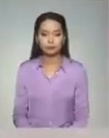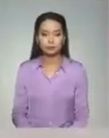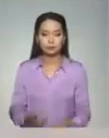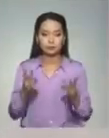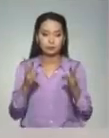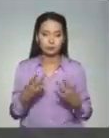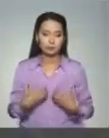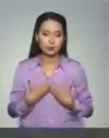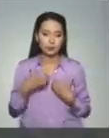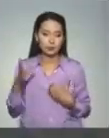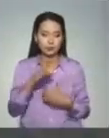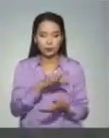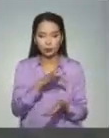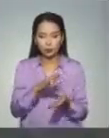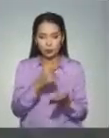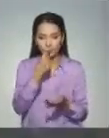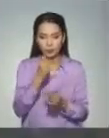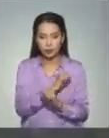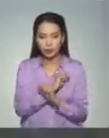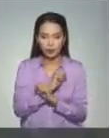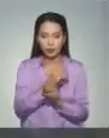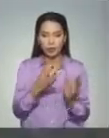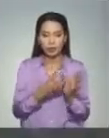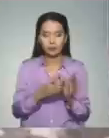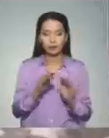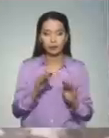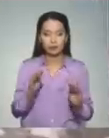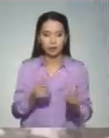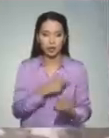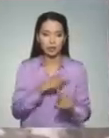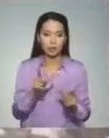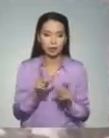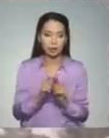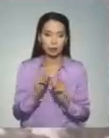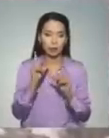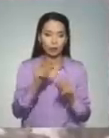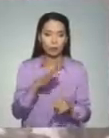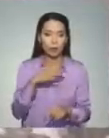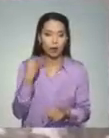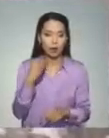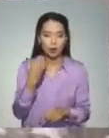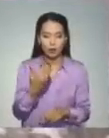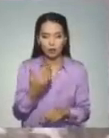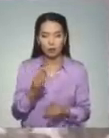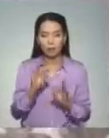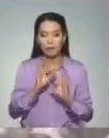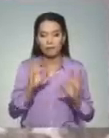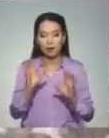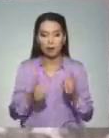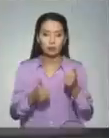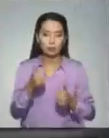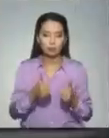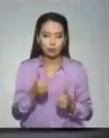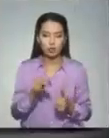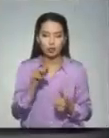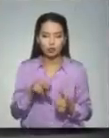Трагедия ужаснула всю страну в минувшие выходные. 9 детей и тренер ехали из Темирского района в Актюбе на соревнования по волейболу. Но машина слетела с